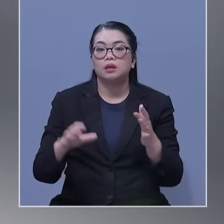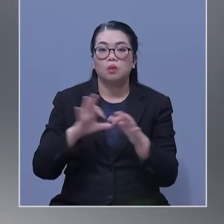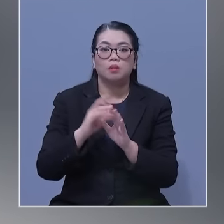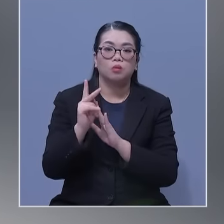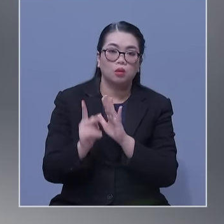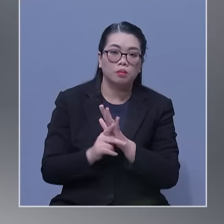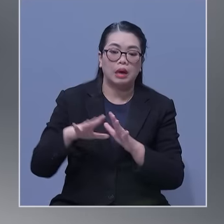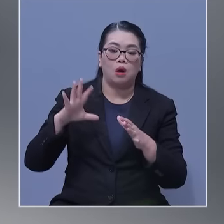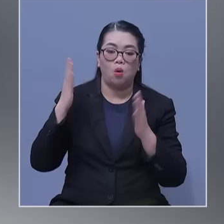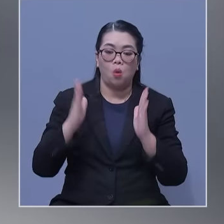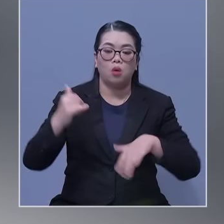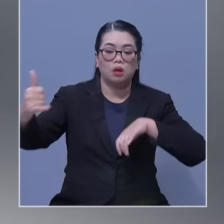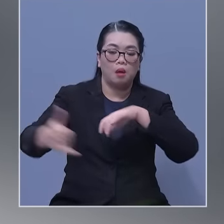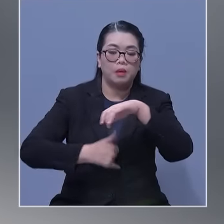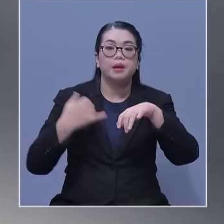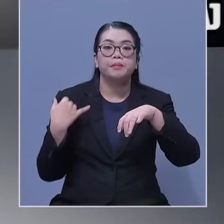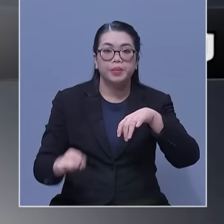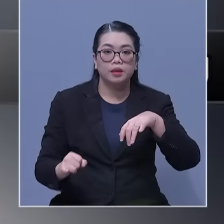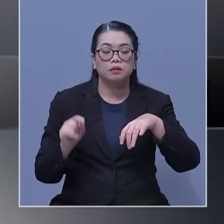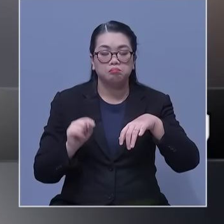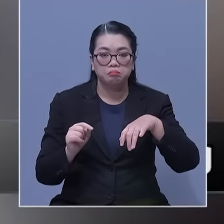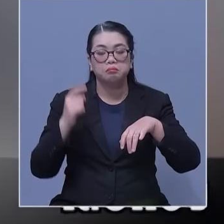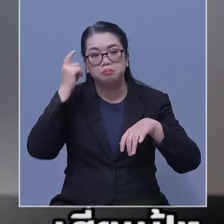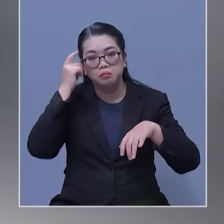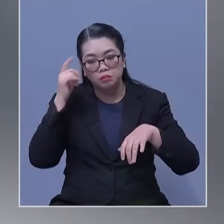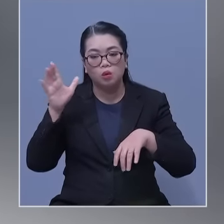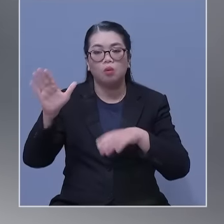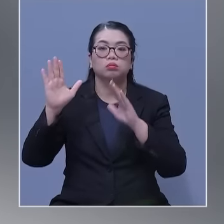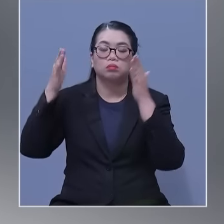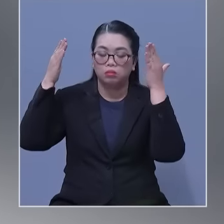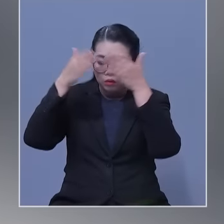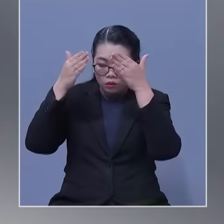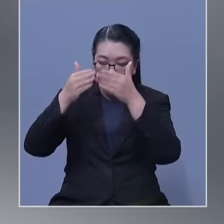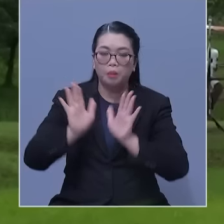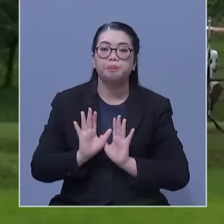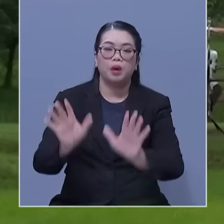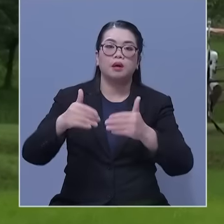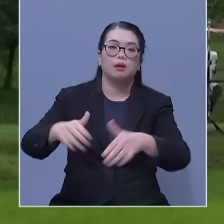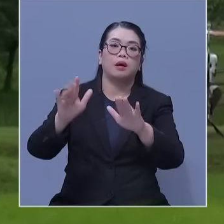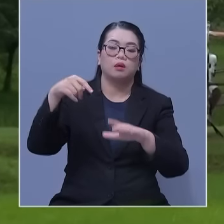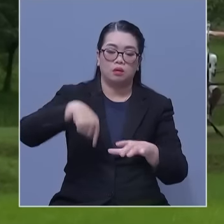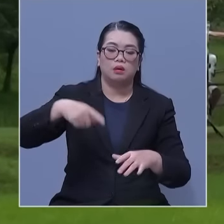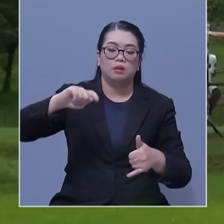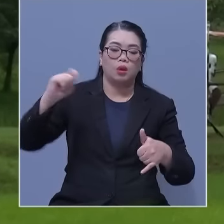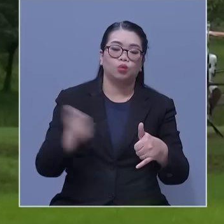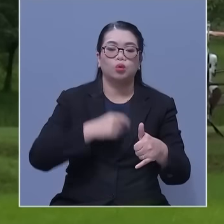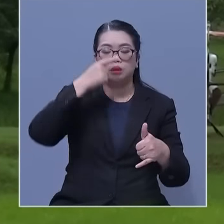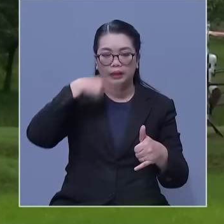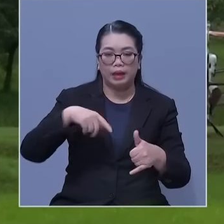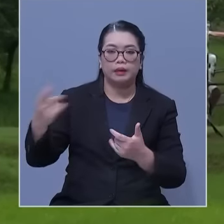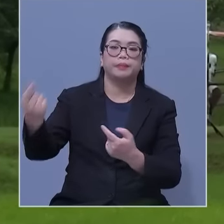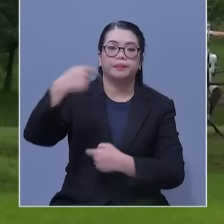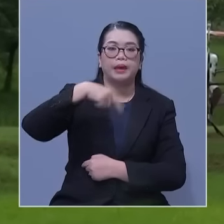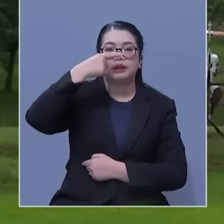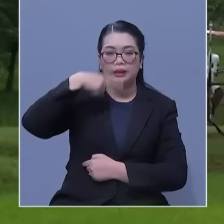กฎหมายคนเข้าเมืองก็มีความเป็นไปได้นะครับว่าทางการอินโดนีเซียจะผลักดันนายชวลิตหรือว่าเสียแป้งกลับ